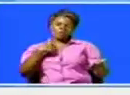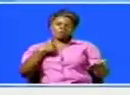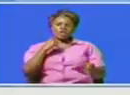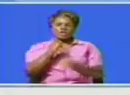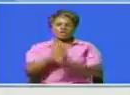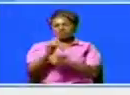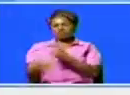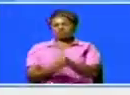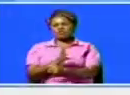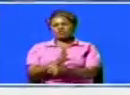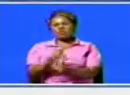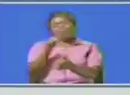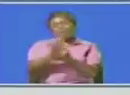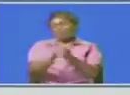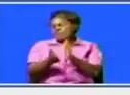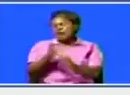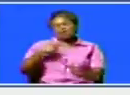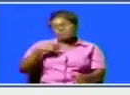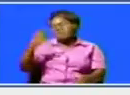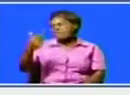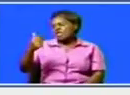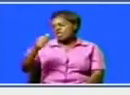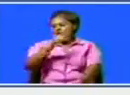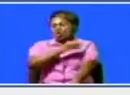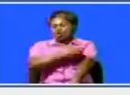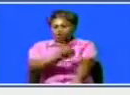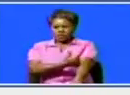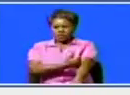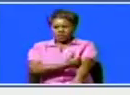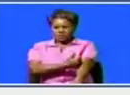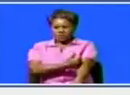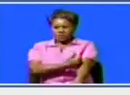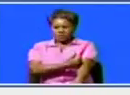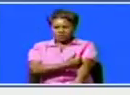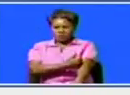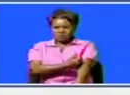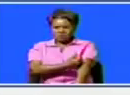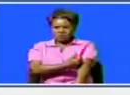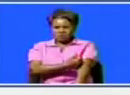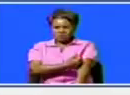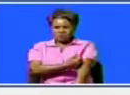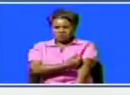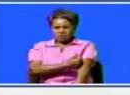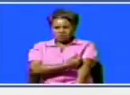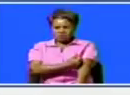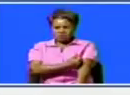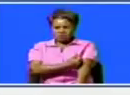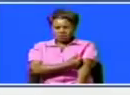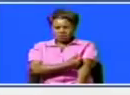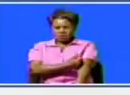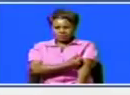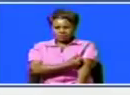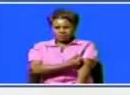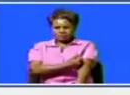yangu. Sasa hapo ni bila idhini yako. Bila idhini yangu. Sasa ikawa battle, tukaitoa kwenye market. Yeah.